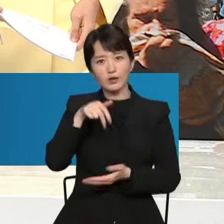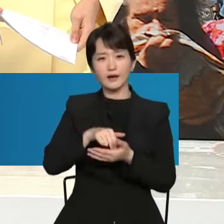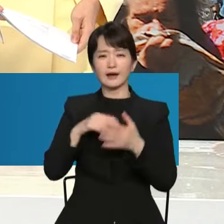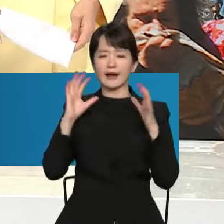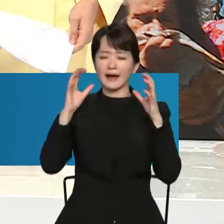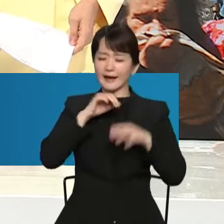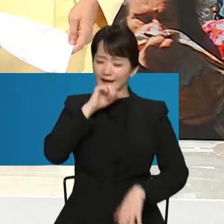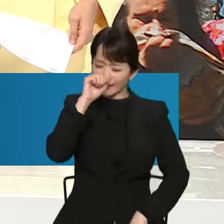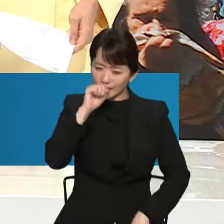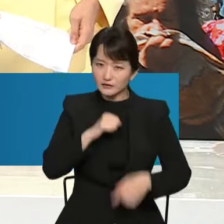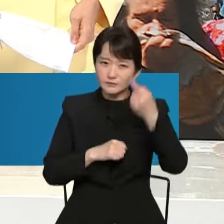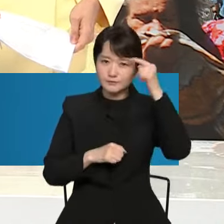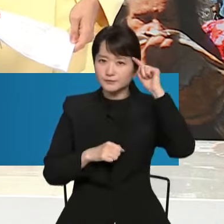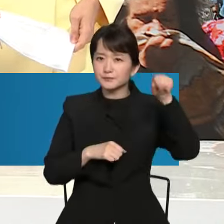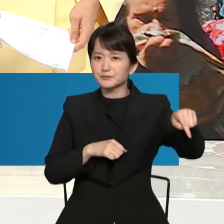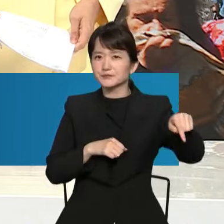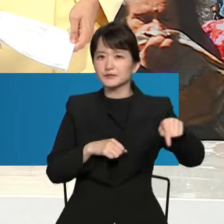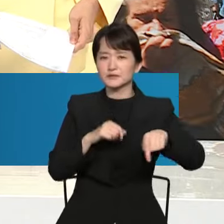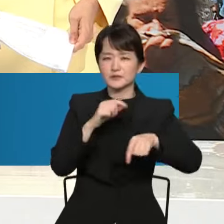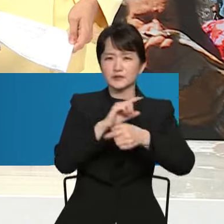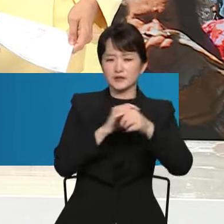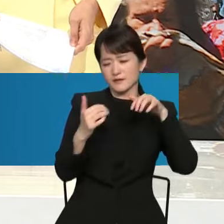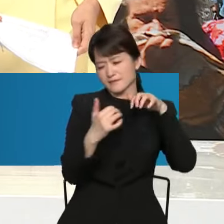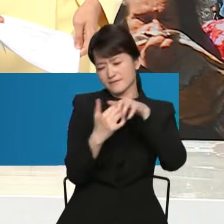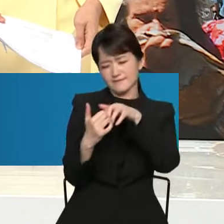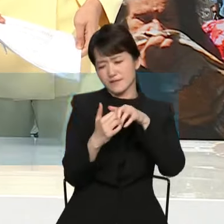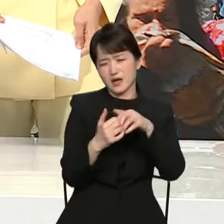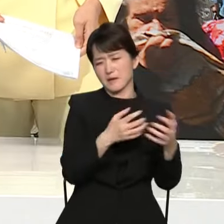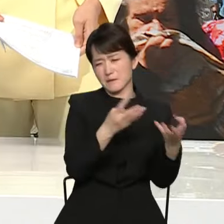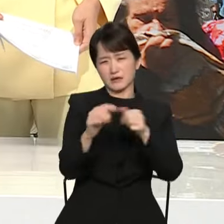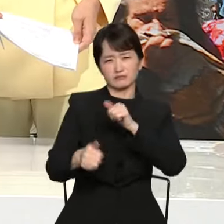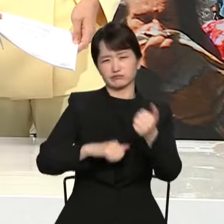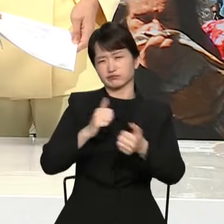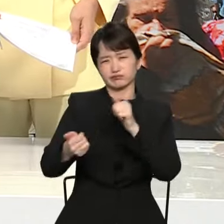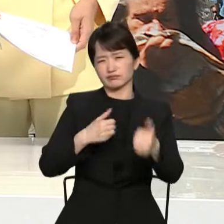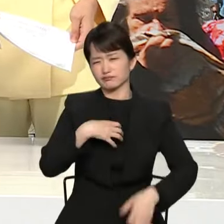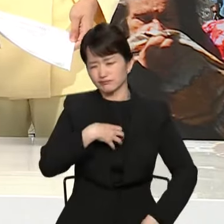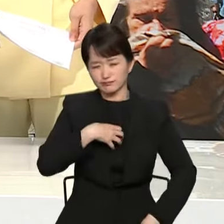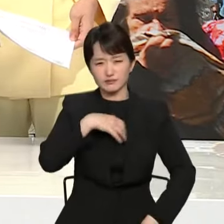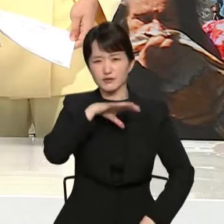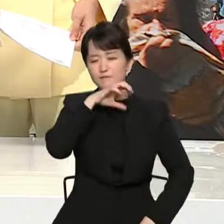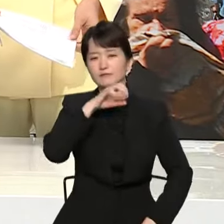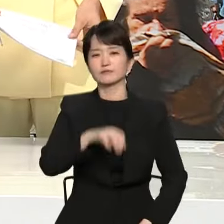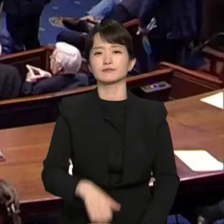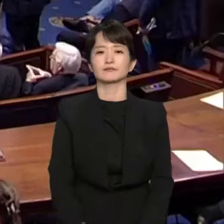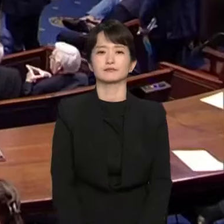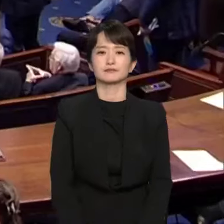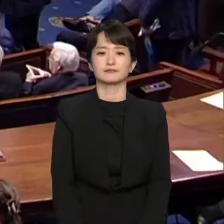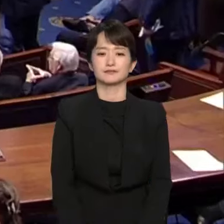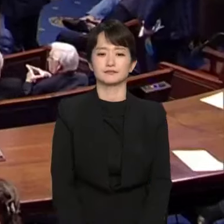러시아는 더 많은 사람만 죽게 할 거라며 반발했습니다. 워싱턴에서 김필규 특파원입니다.